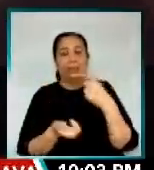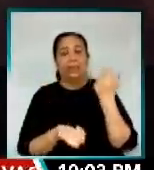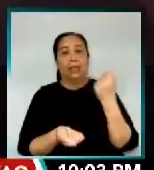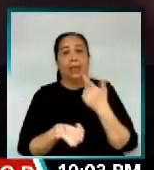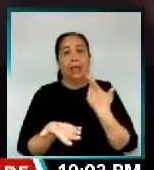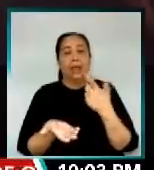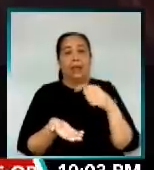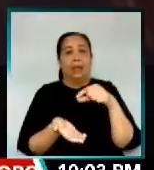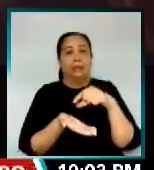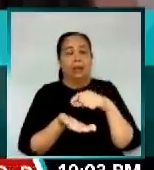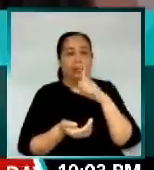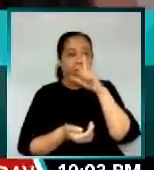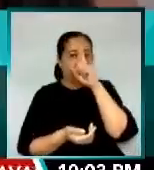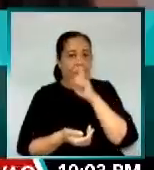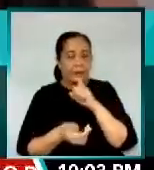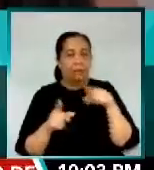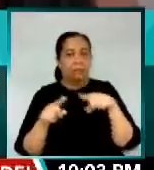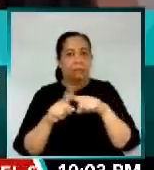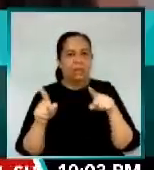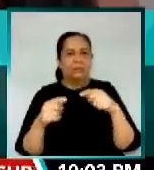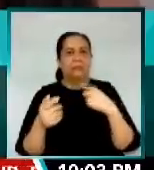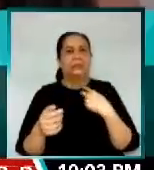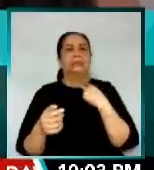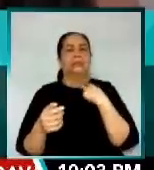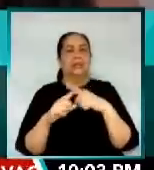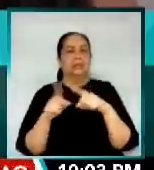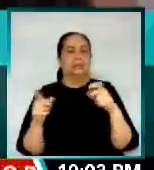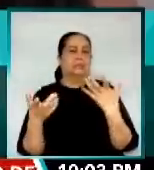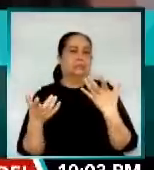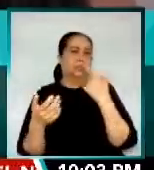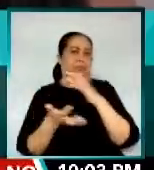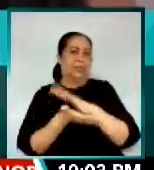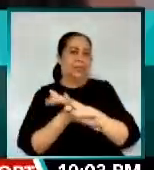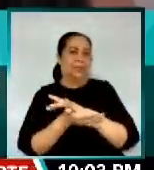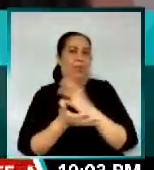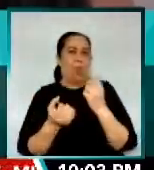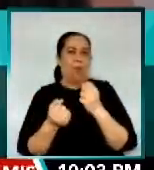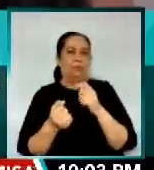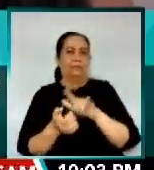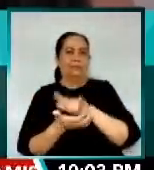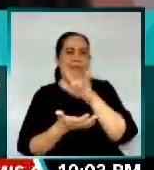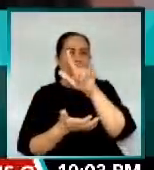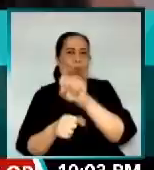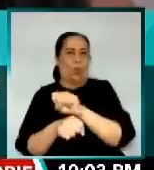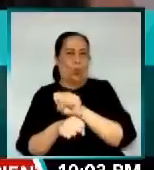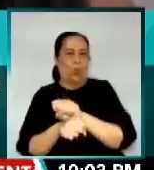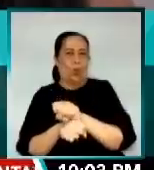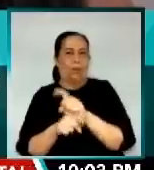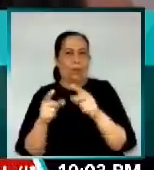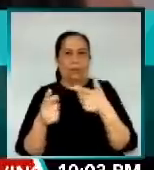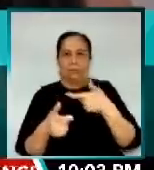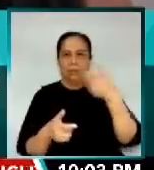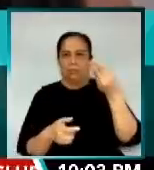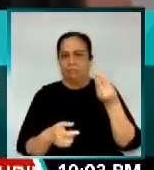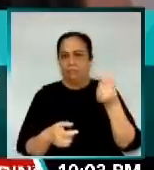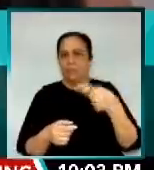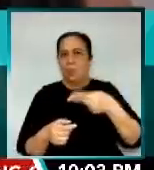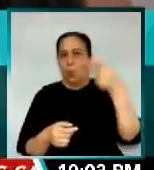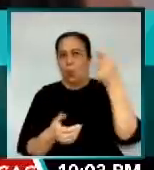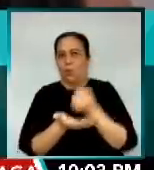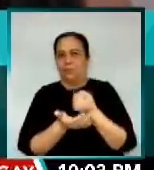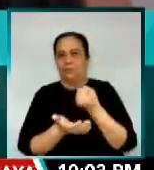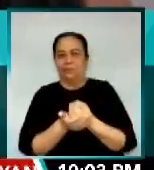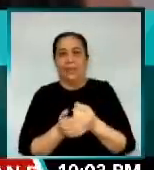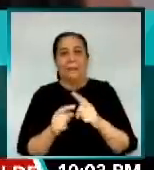naudlot dahil sa pandemya. Gusto ko rin po talagang magtrabaho abroad kasi nga po, syempre, malaki po yung masasahod po natin. Pero ngayon